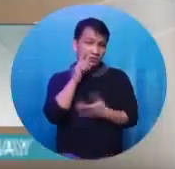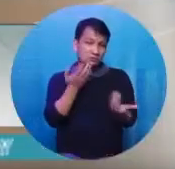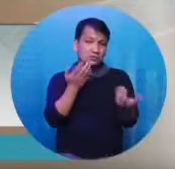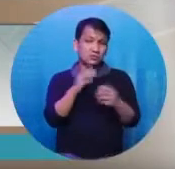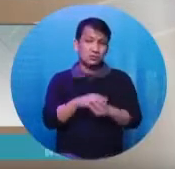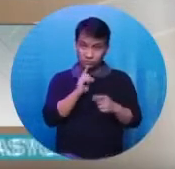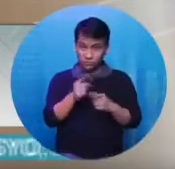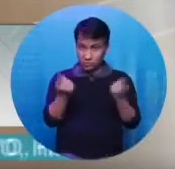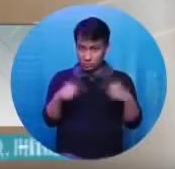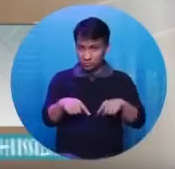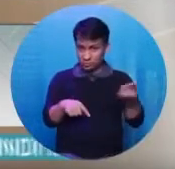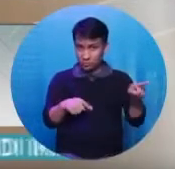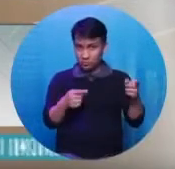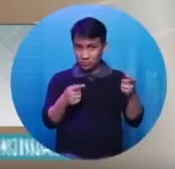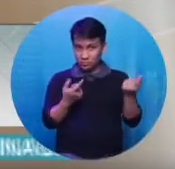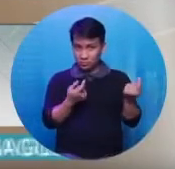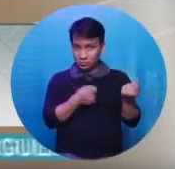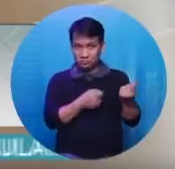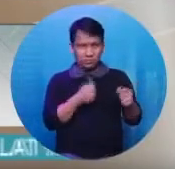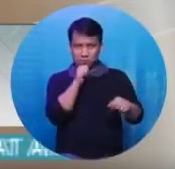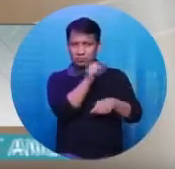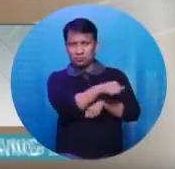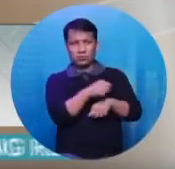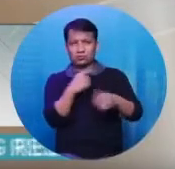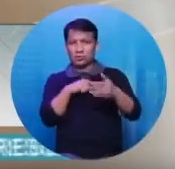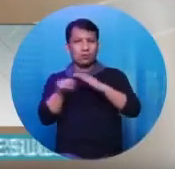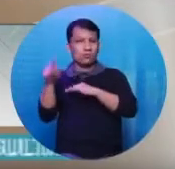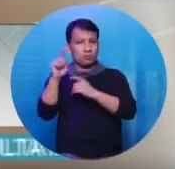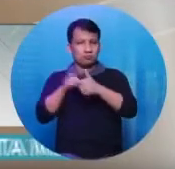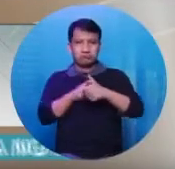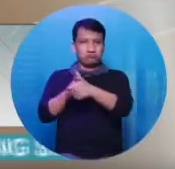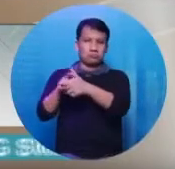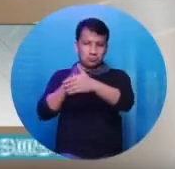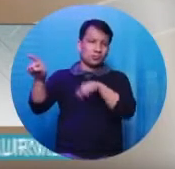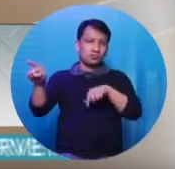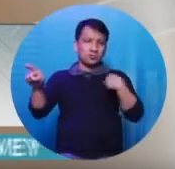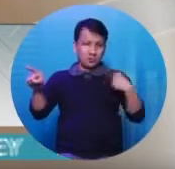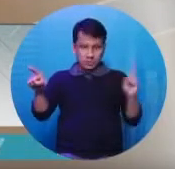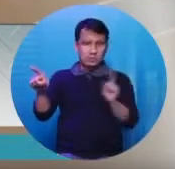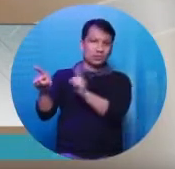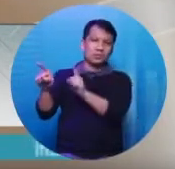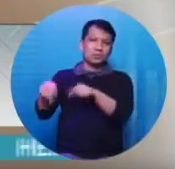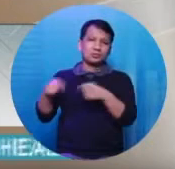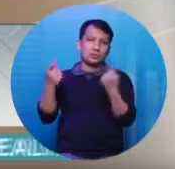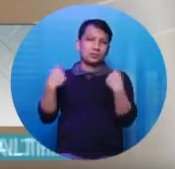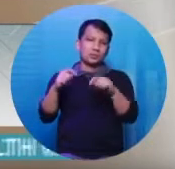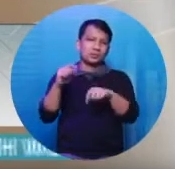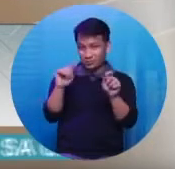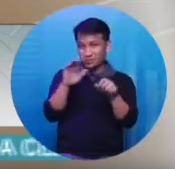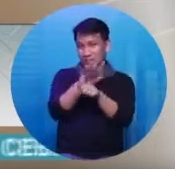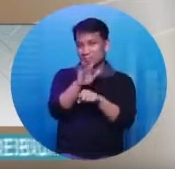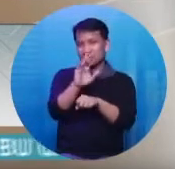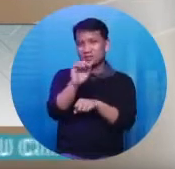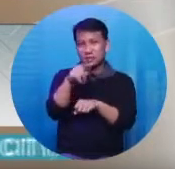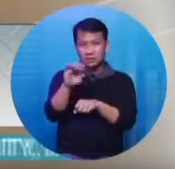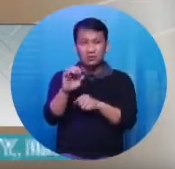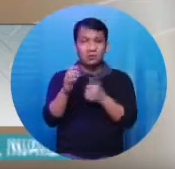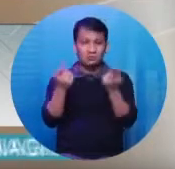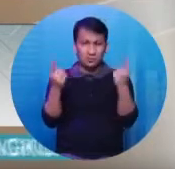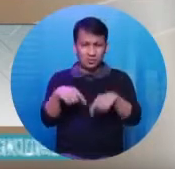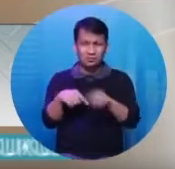naman po yun yung gusto niya? Hindi po. Kasi tumakbo po ako nun, tapos sinabol niya po ako. So attentive rape po yun. Kasi kung nangyari